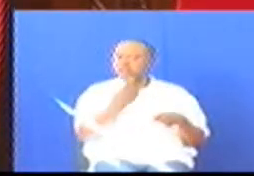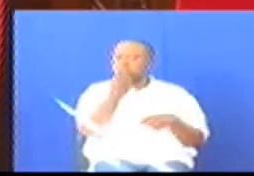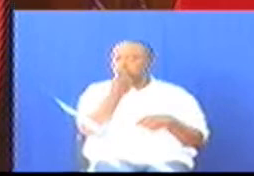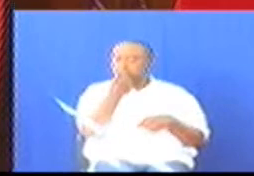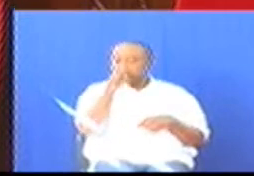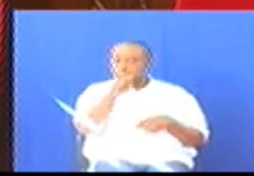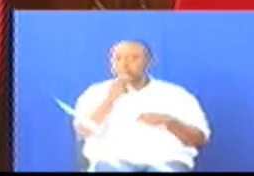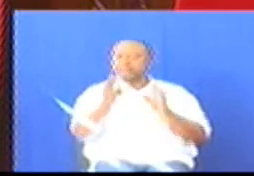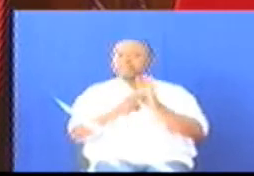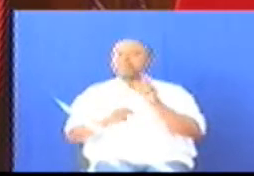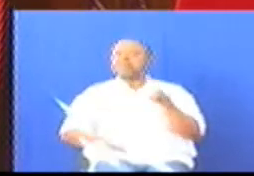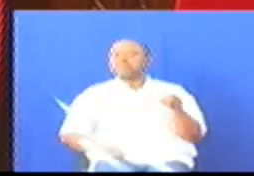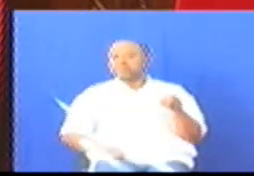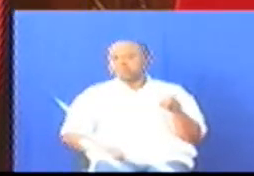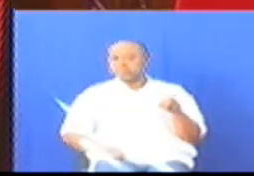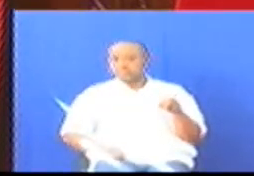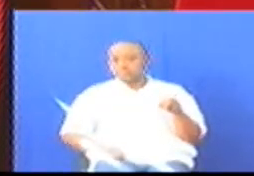mfumo wa